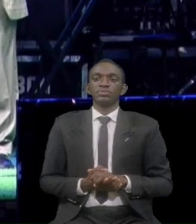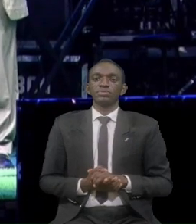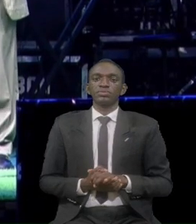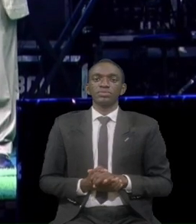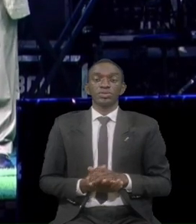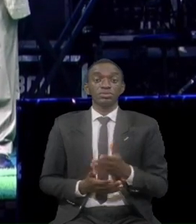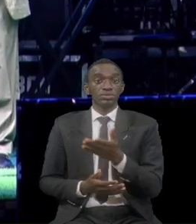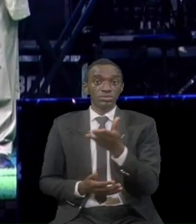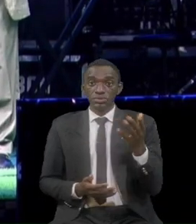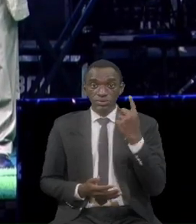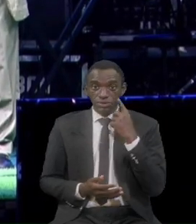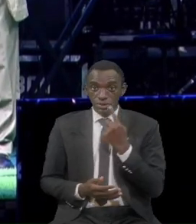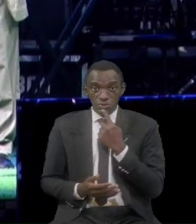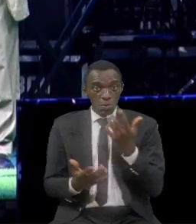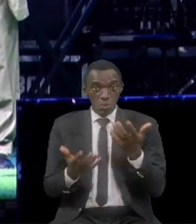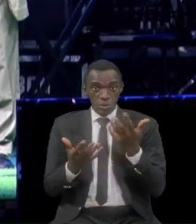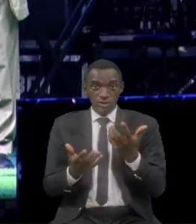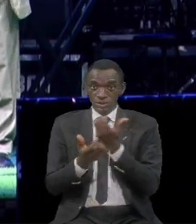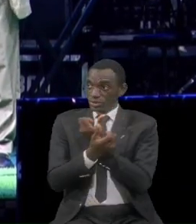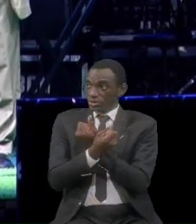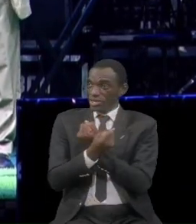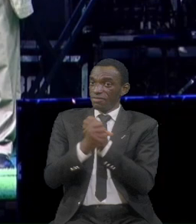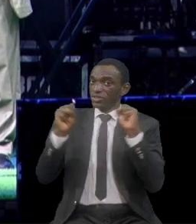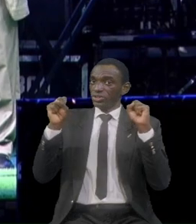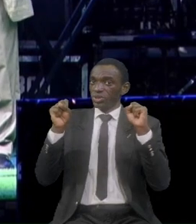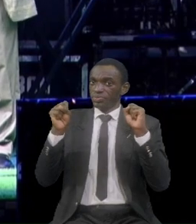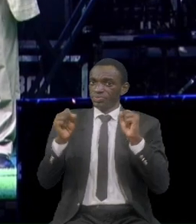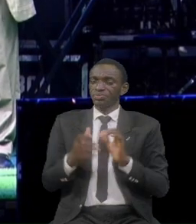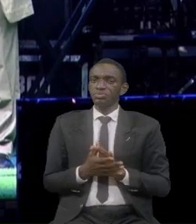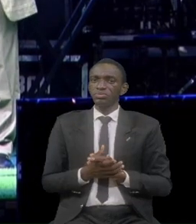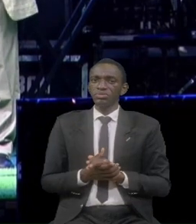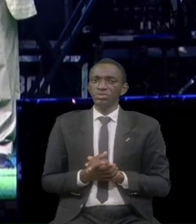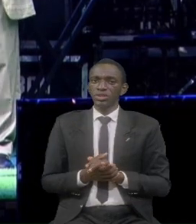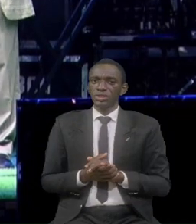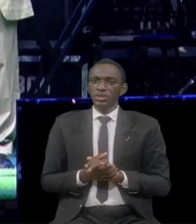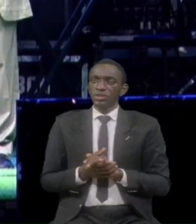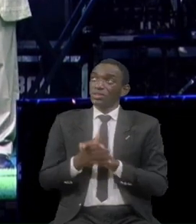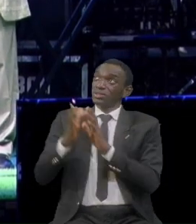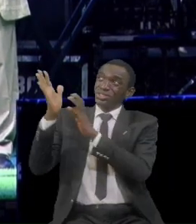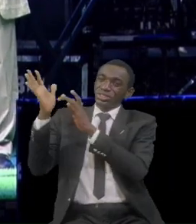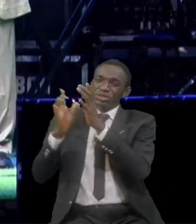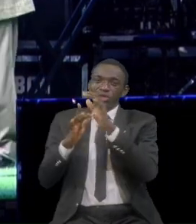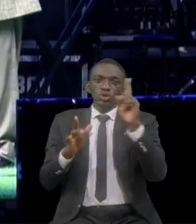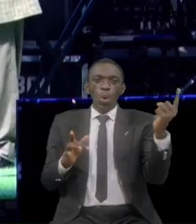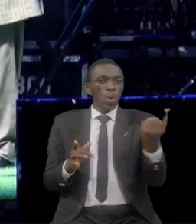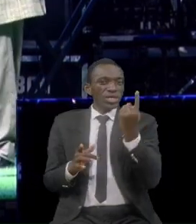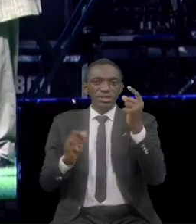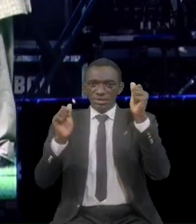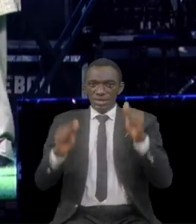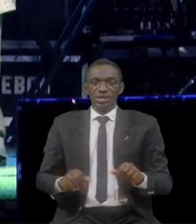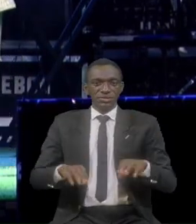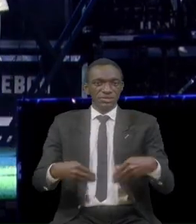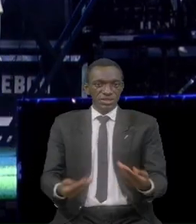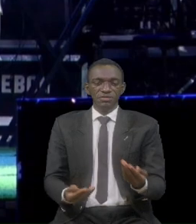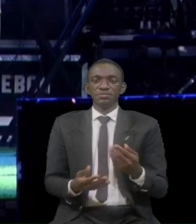That salvation. Gusto ba nimo ang kana ang kaluwasan? Only Jesus can give. Si Jesus lamang ang makahatag. You want